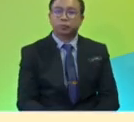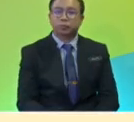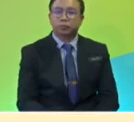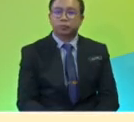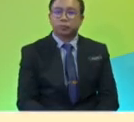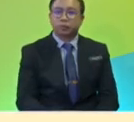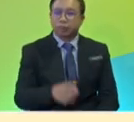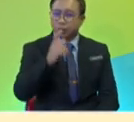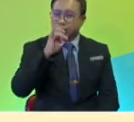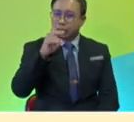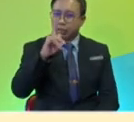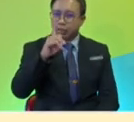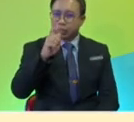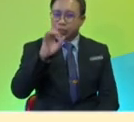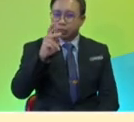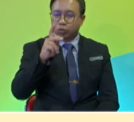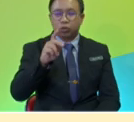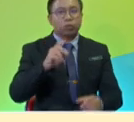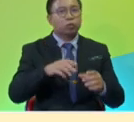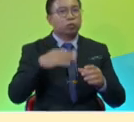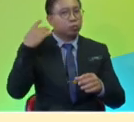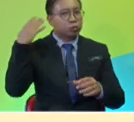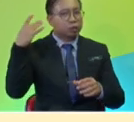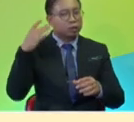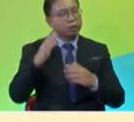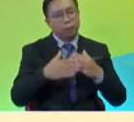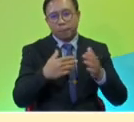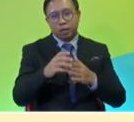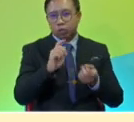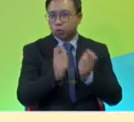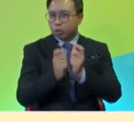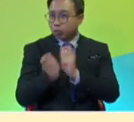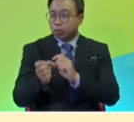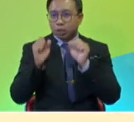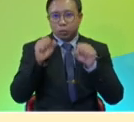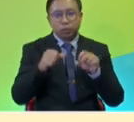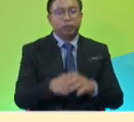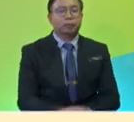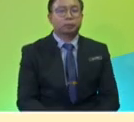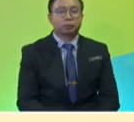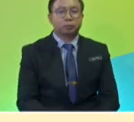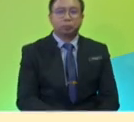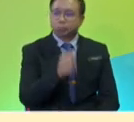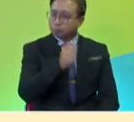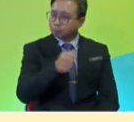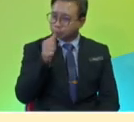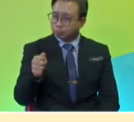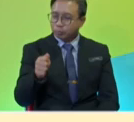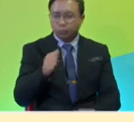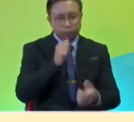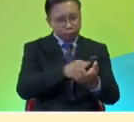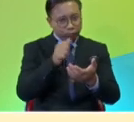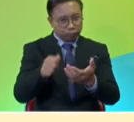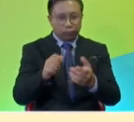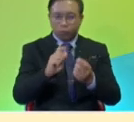dia tiktok jadi boleh terbalikkan Jadikan Dia tiktok atau tok tik tak ada masalah jadi tikk jadi cara kita nak